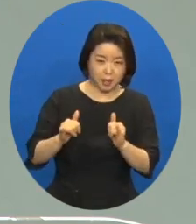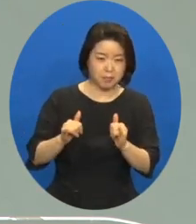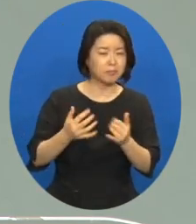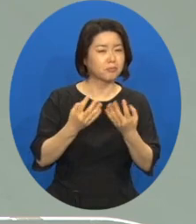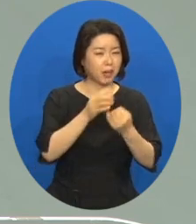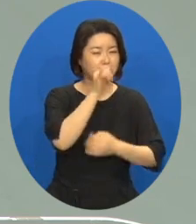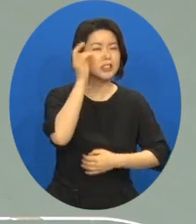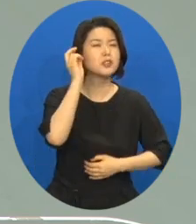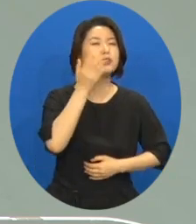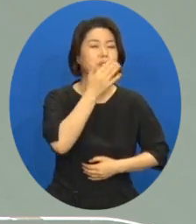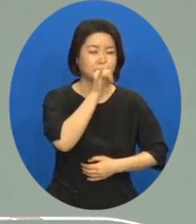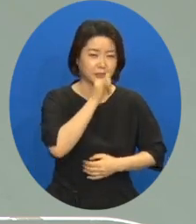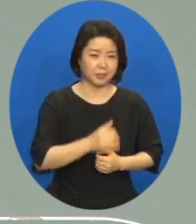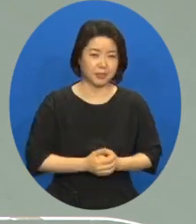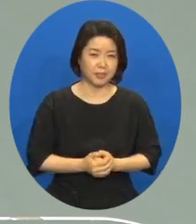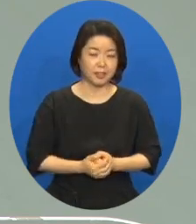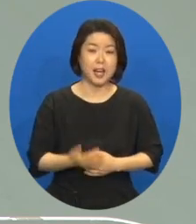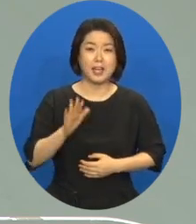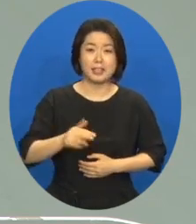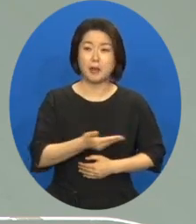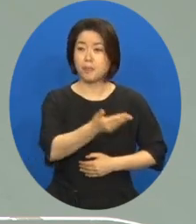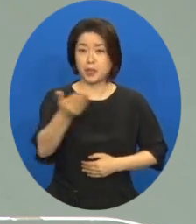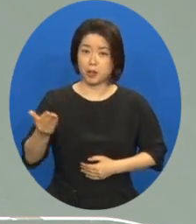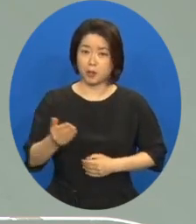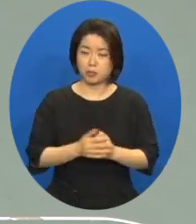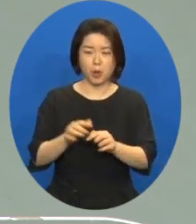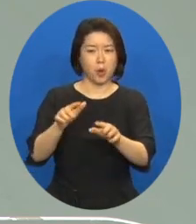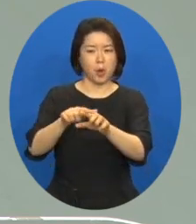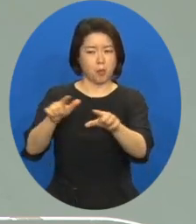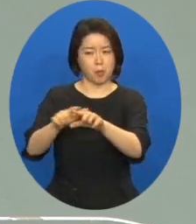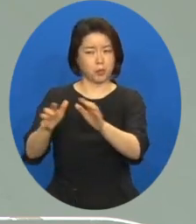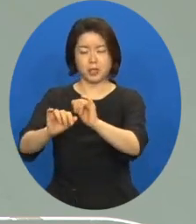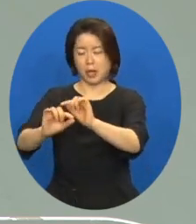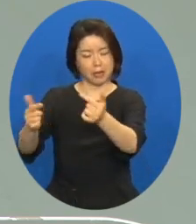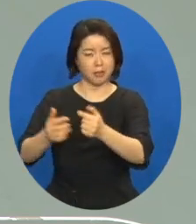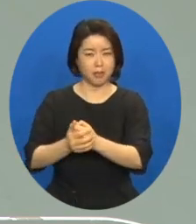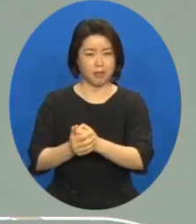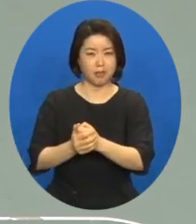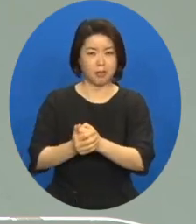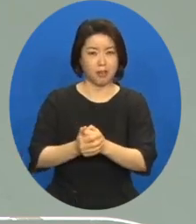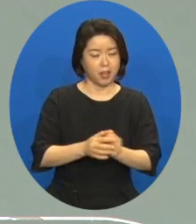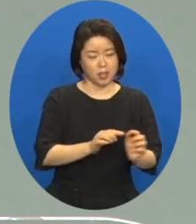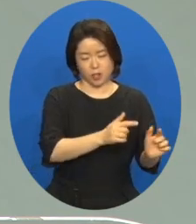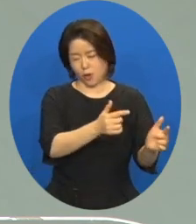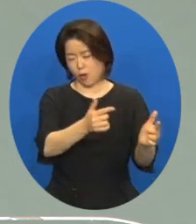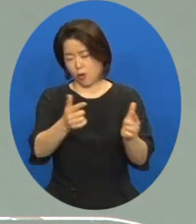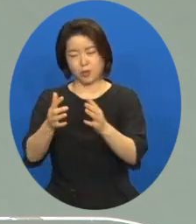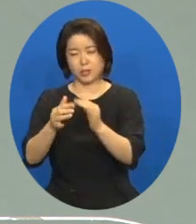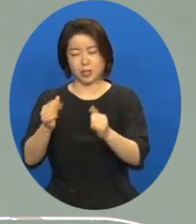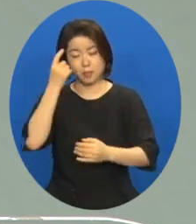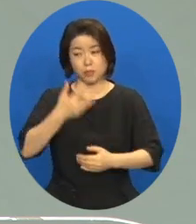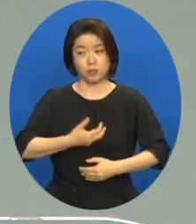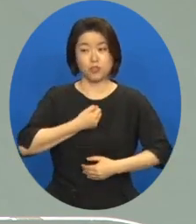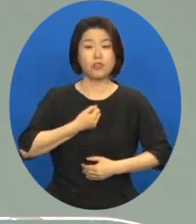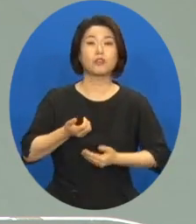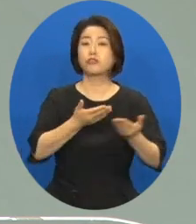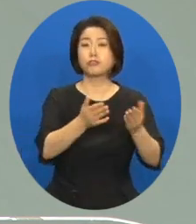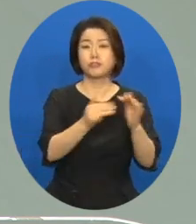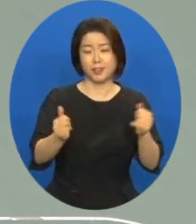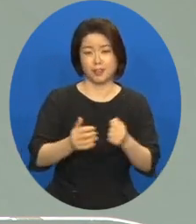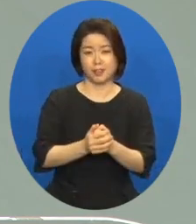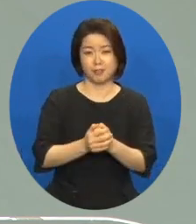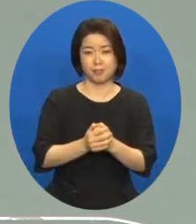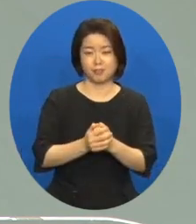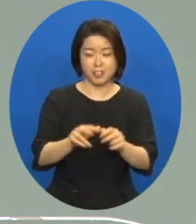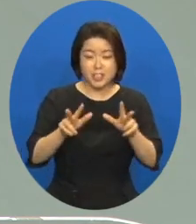있을 거예요. 여러분은 지금 보통 사람이 아니에요. 여러 사람 충격 주는 사람이에요. 예배에 지금 나와